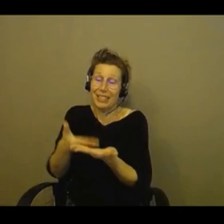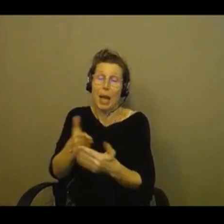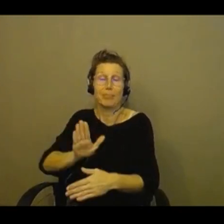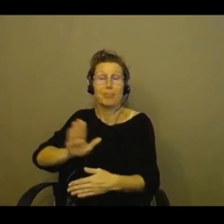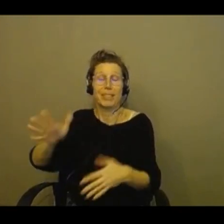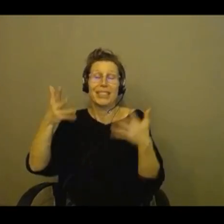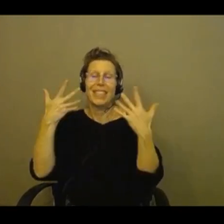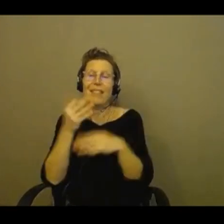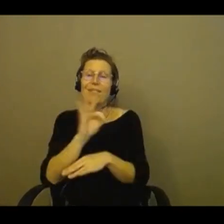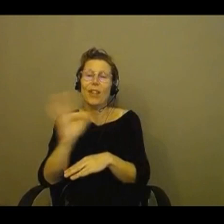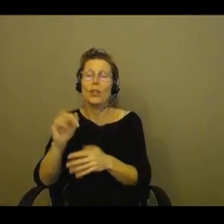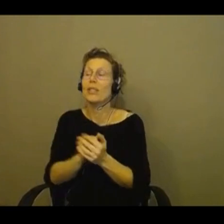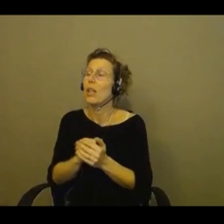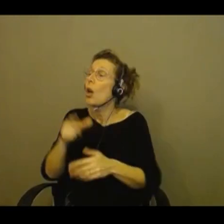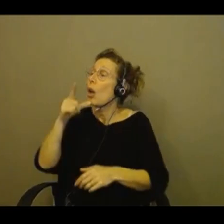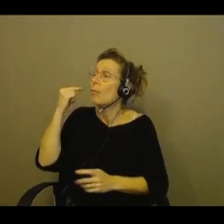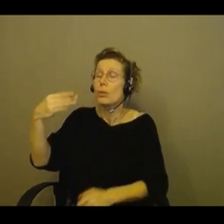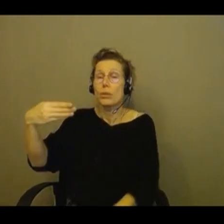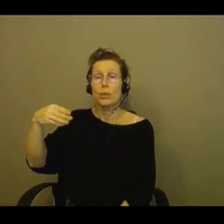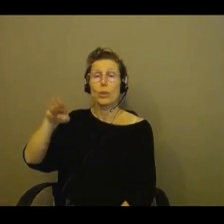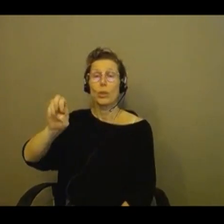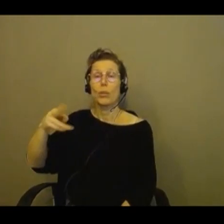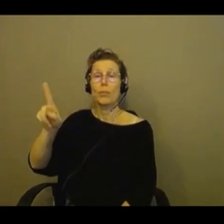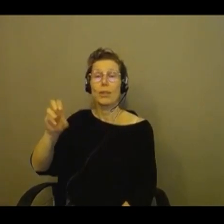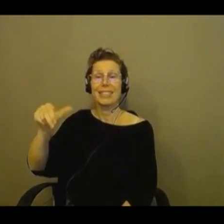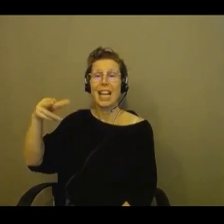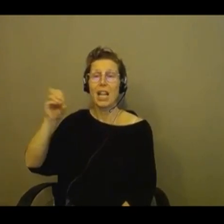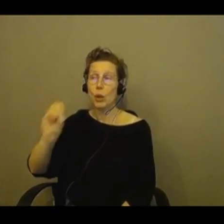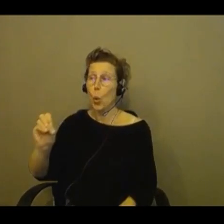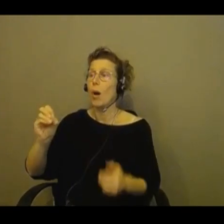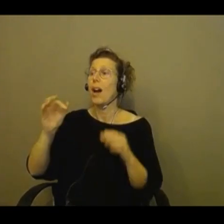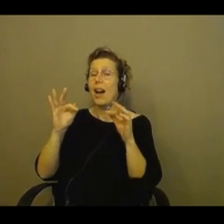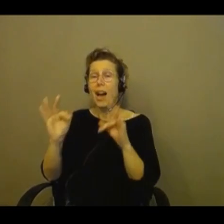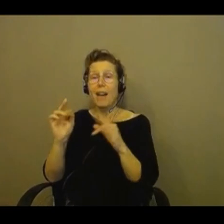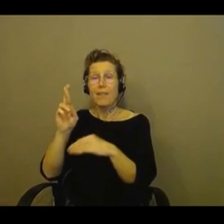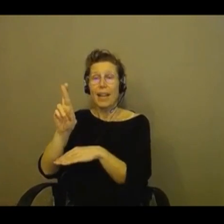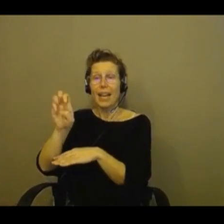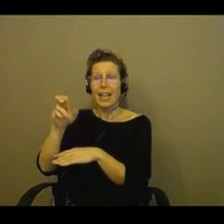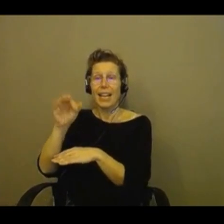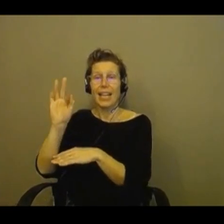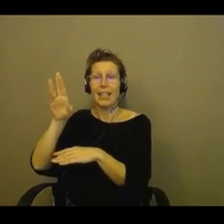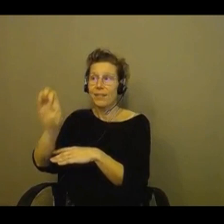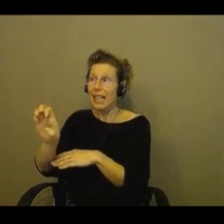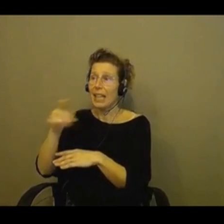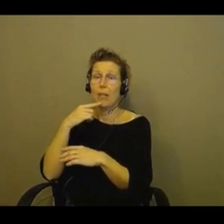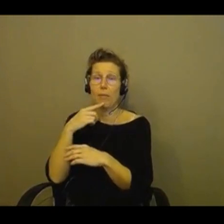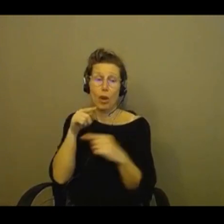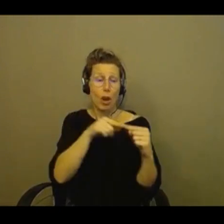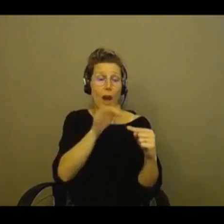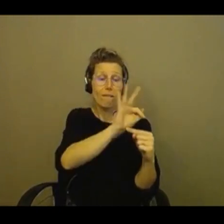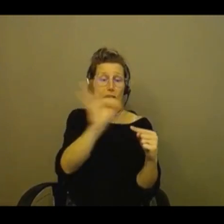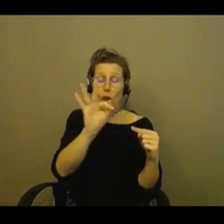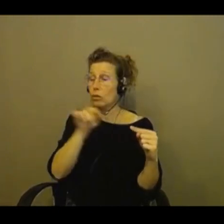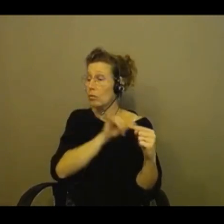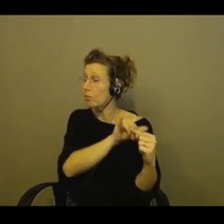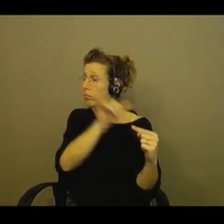Alberto Manzano, chez Renfe, les trajets donc France-Espagne ou Espagne-France sont